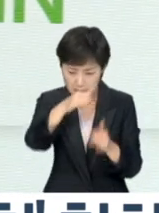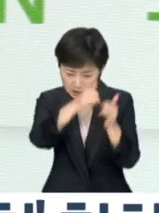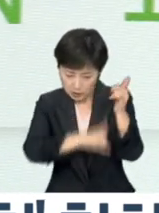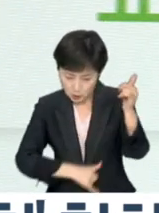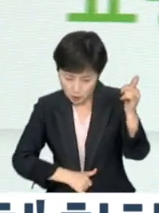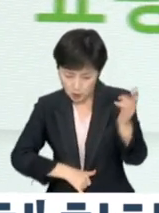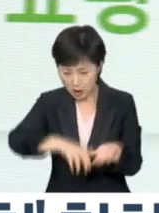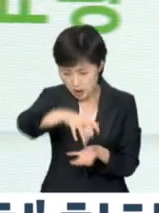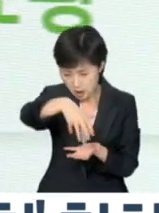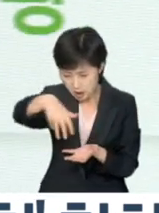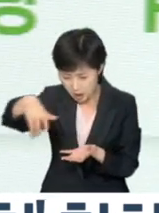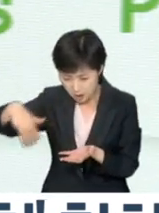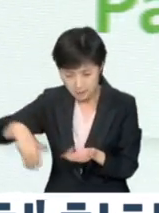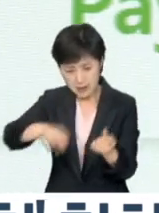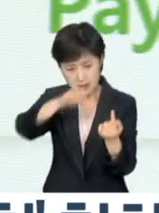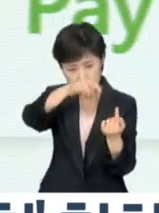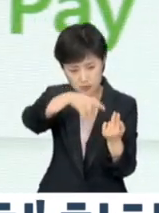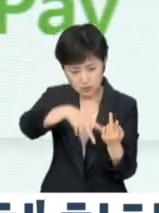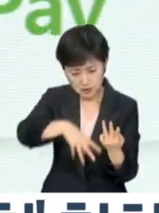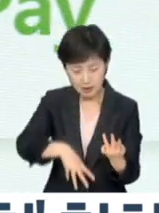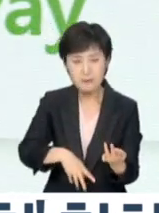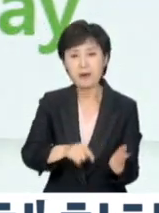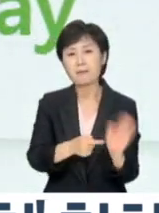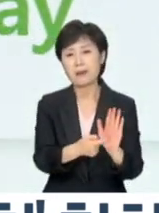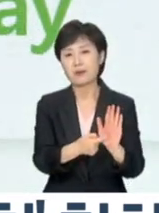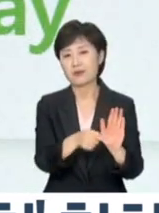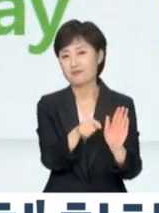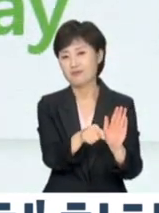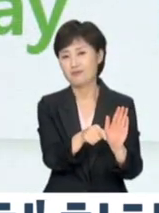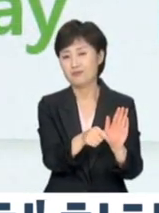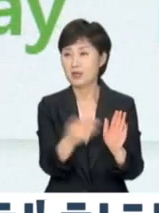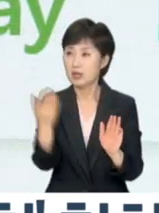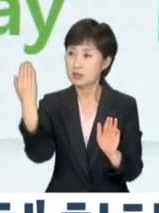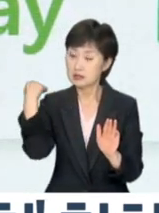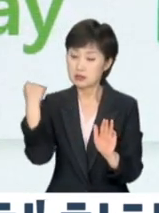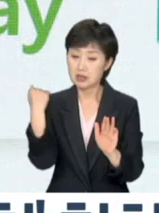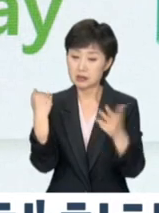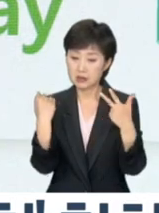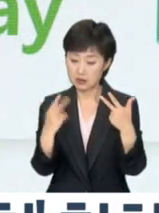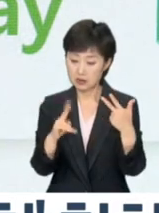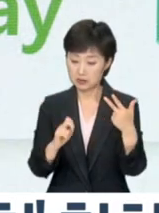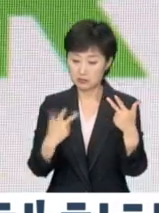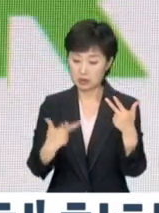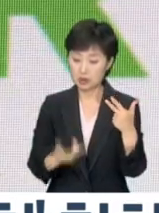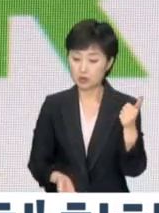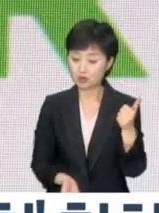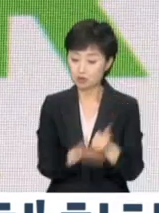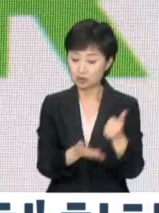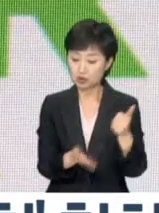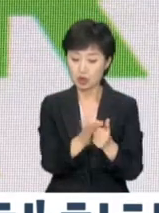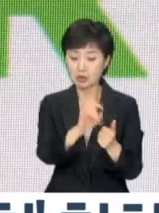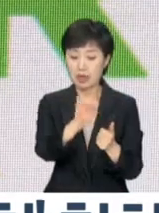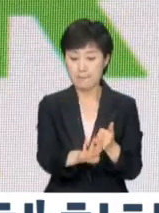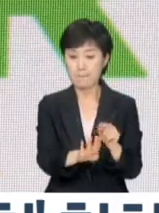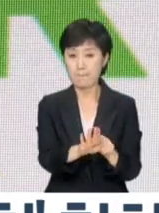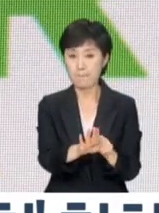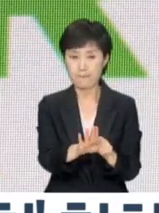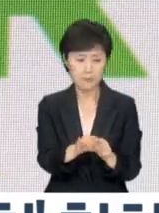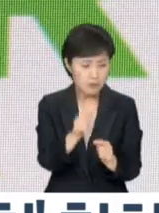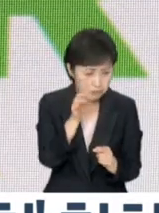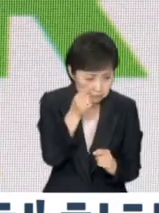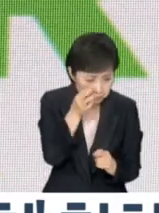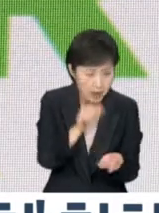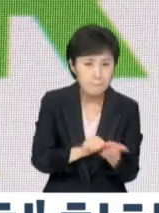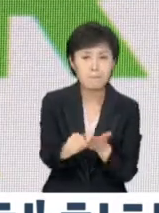바탕으로 추천 콘텐츠를 제시하는 서비스로 네이버는 지난 27일 앱 추천 구독 탭에서이 서비스를